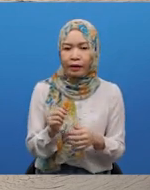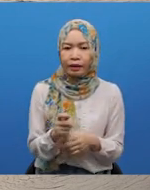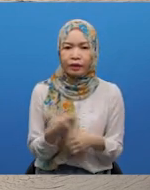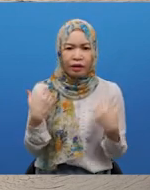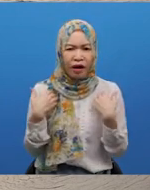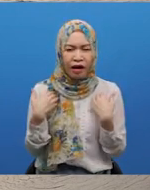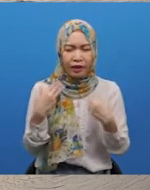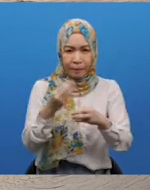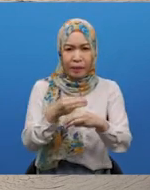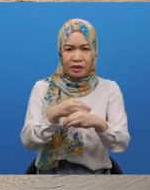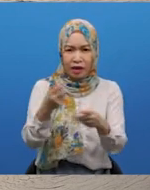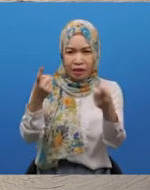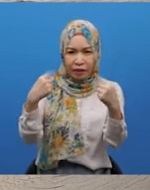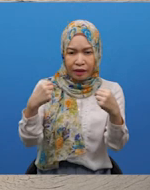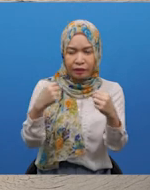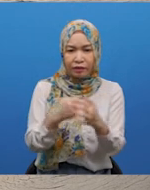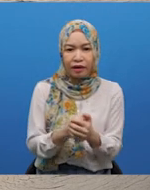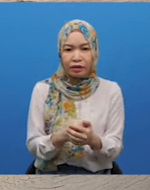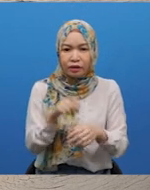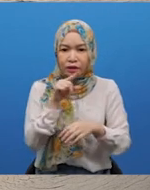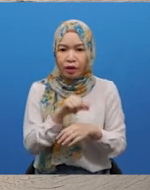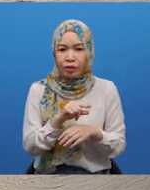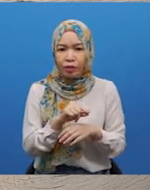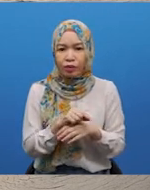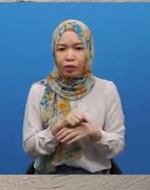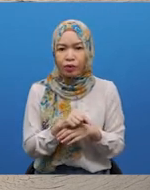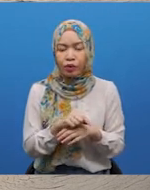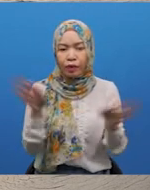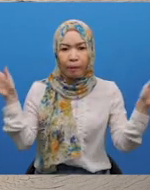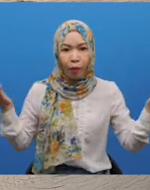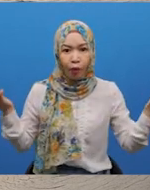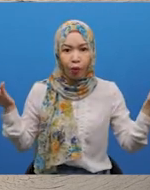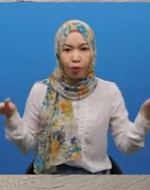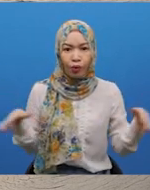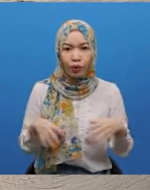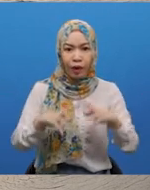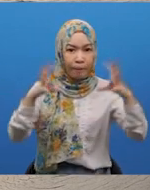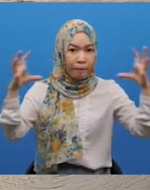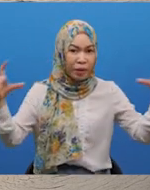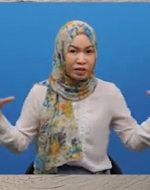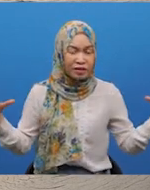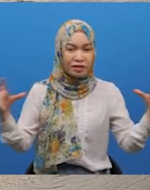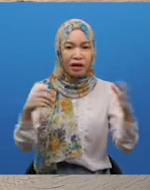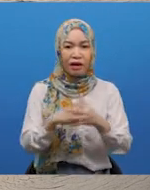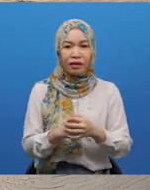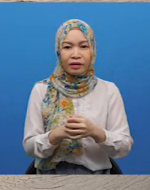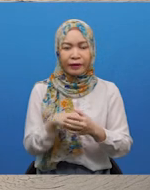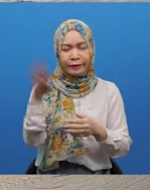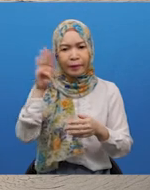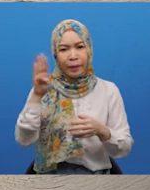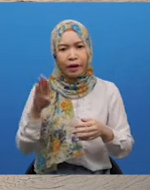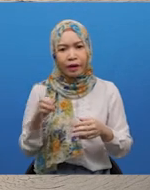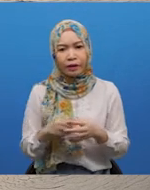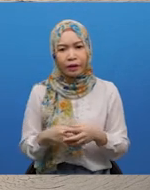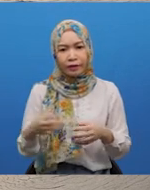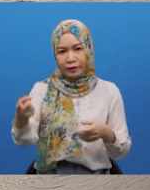bencana. Seekor geroda yang besar dan ganas tiba-tiba menyerang negeri itu sehingga